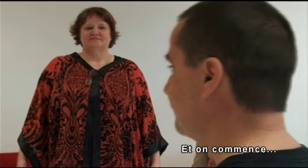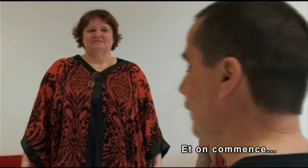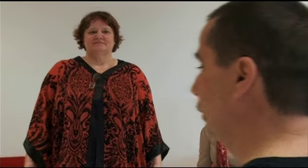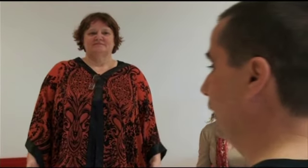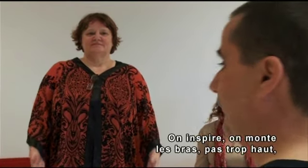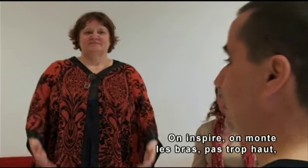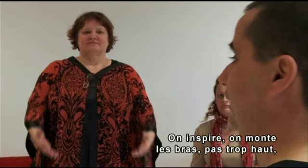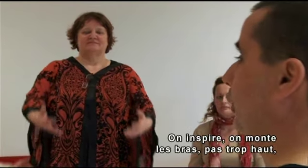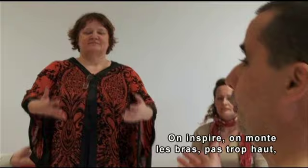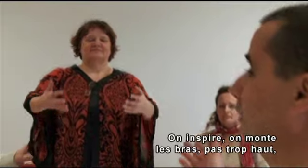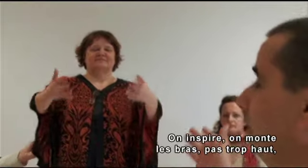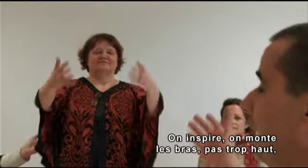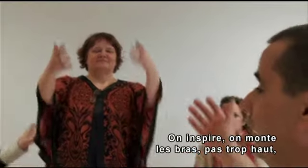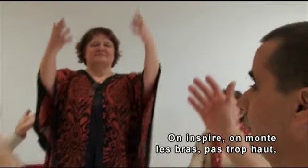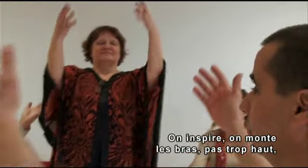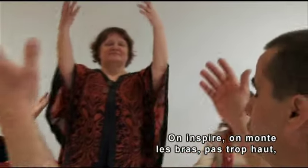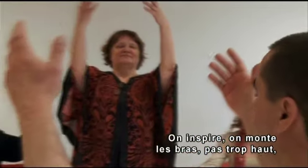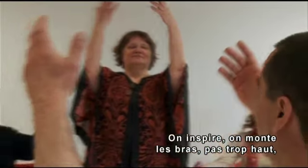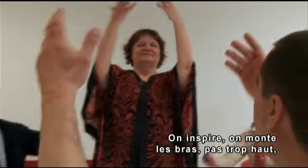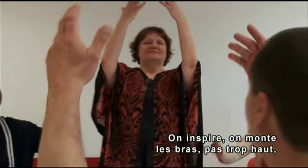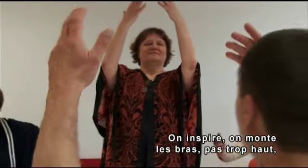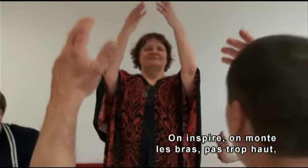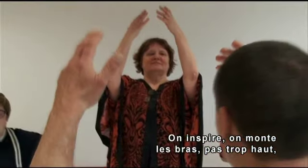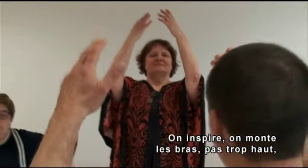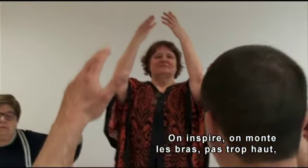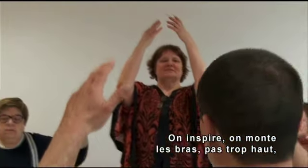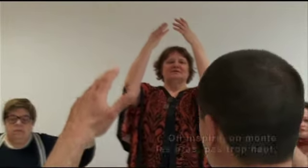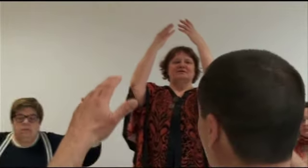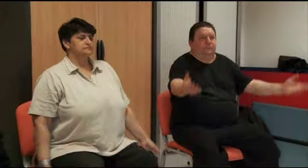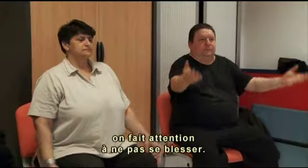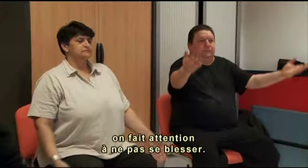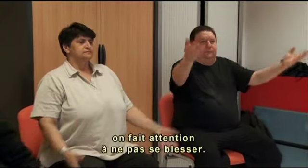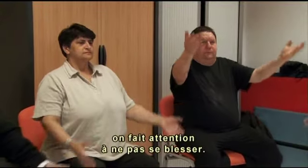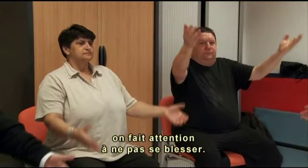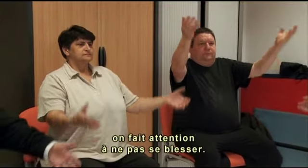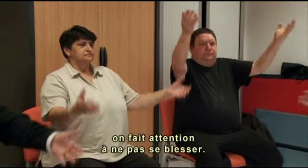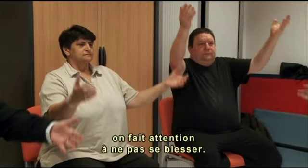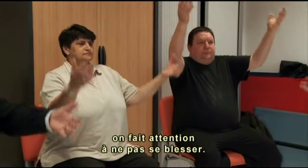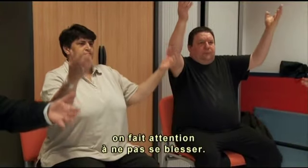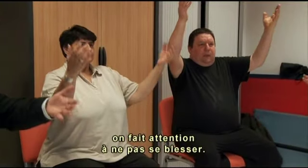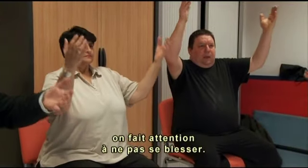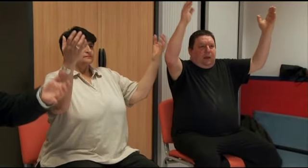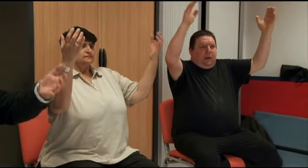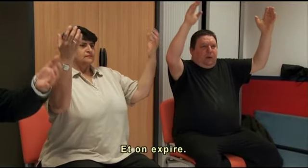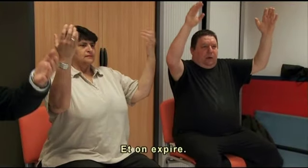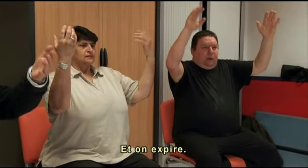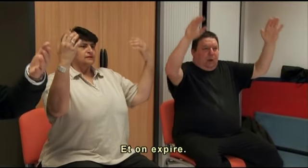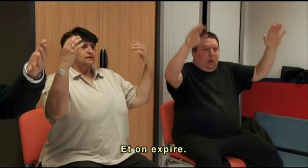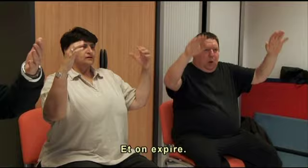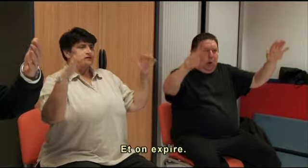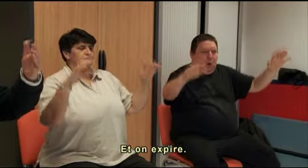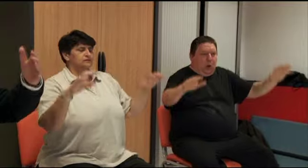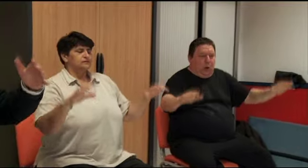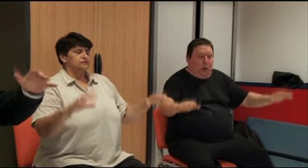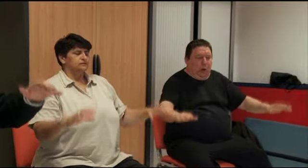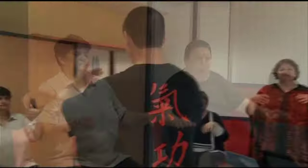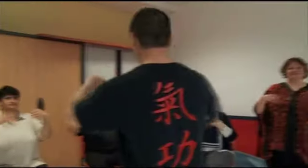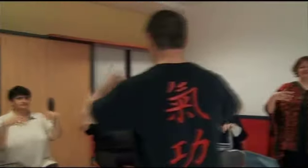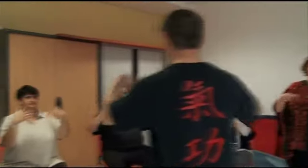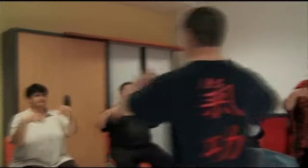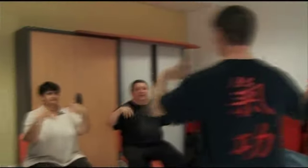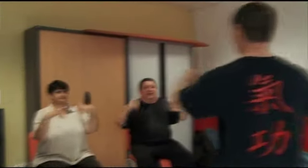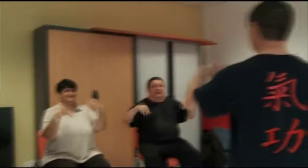commence. On inspire, on monte les bras, donc on ne monte pas les bras trop haut, on fait attention de ne pas se blesser, voilà, et on expire.